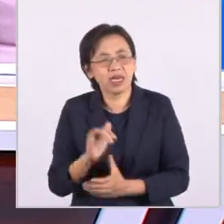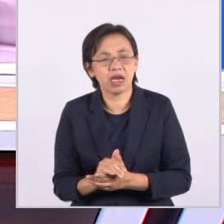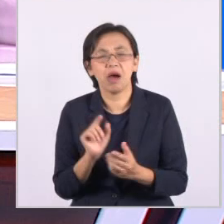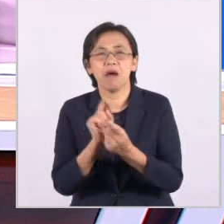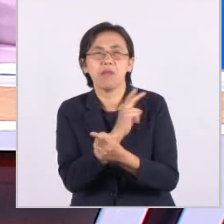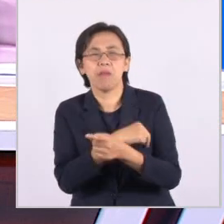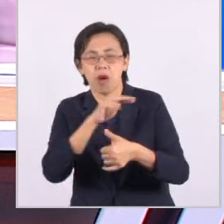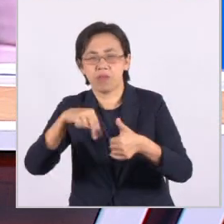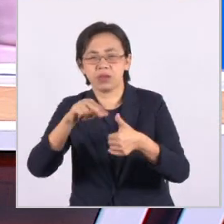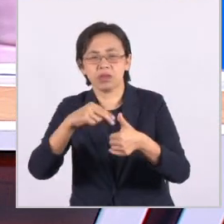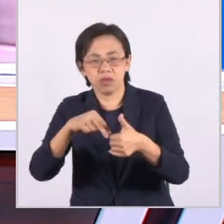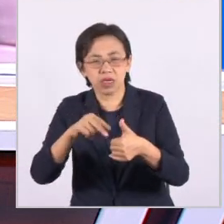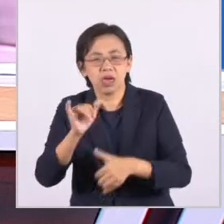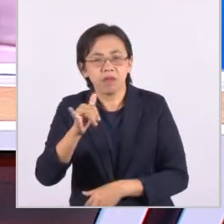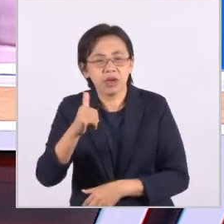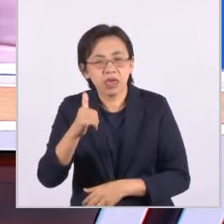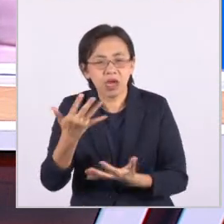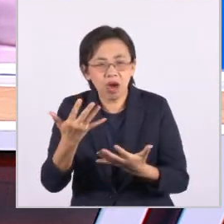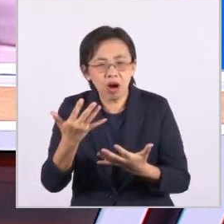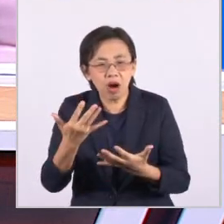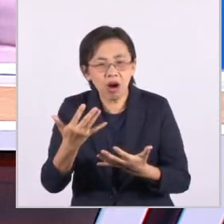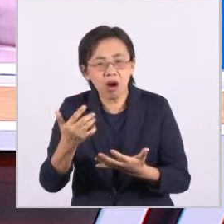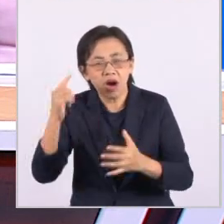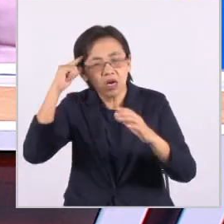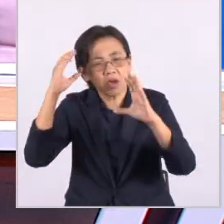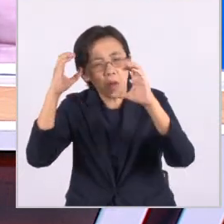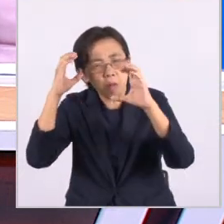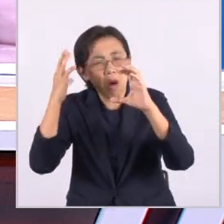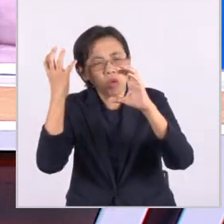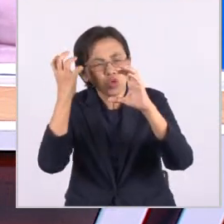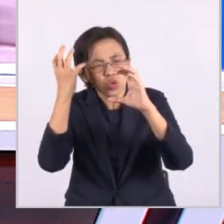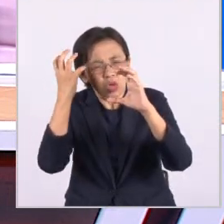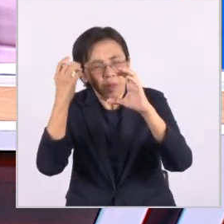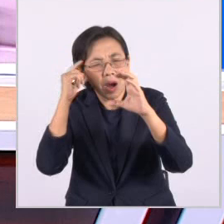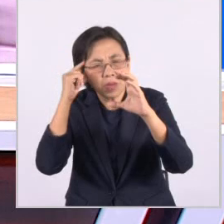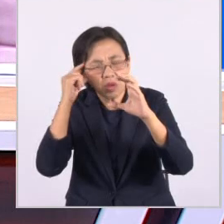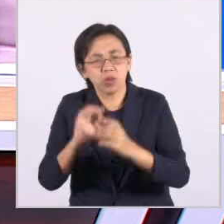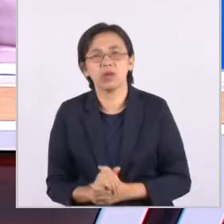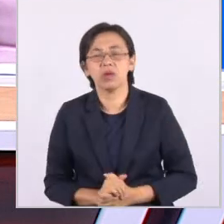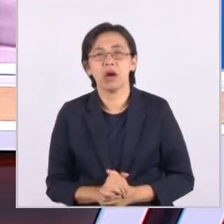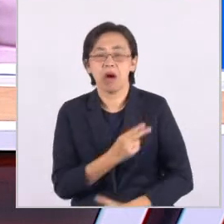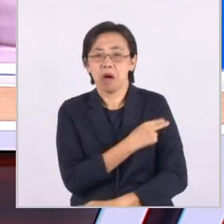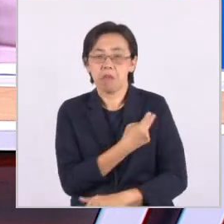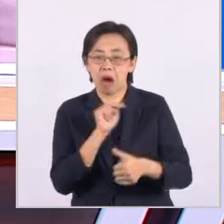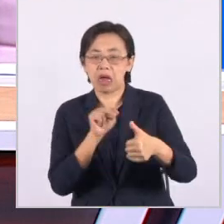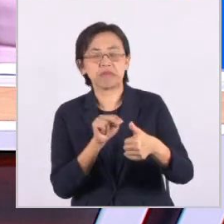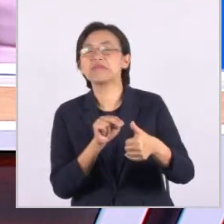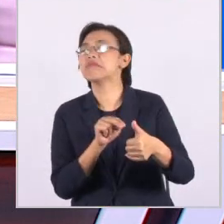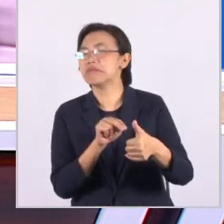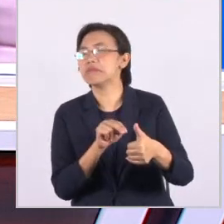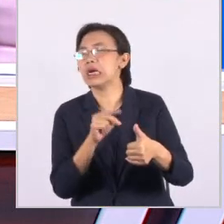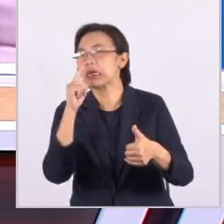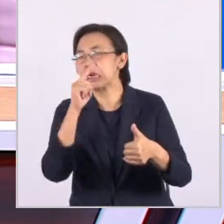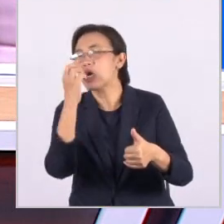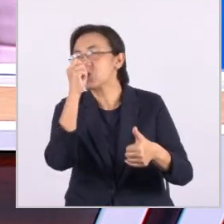หาคุณหมอนะคะว่าเป็นโรคสมองอักเสบจากภูมิคุ้มกันหรือเปล่าเพราะคุณหมอหลายคนพอเห็นแบบนี้ปุ๊บก็จะบอกว่าให้ลองไป